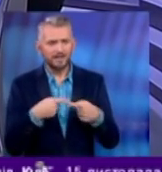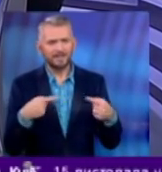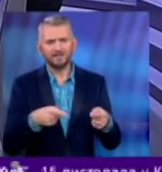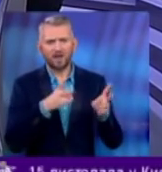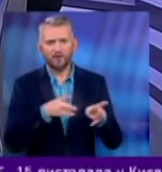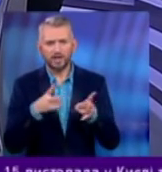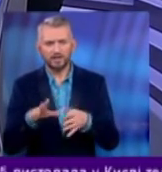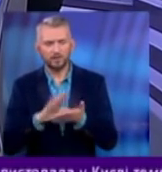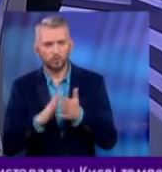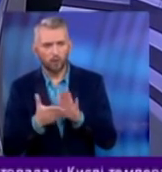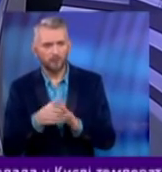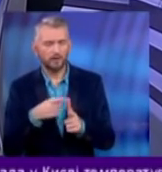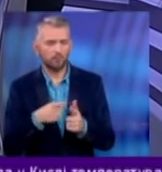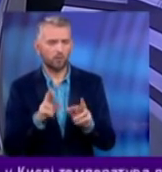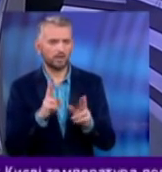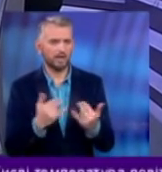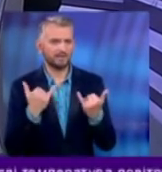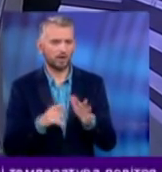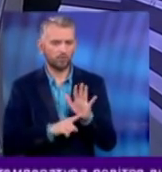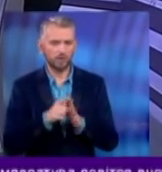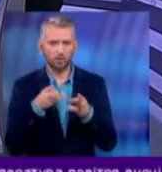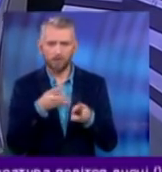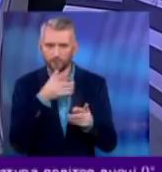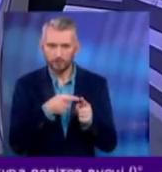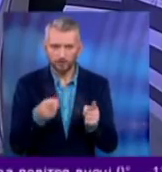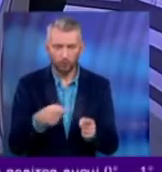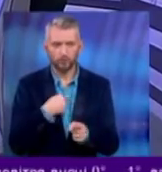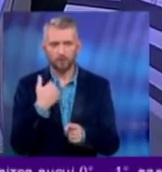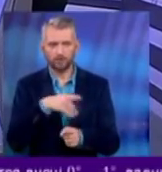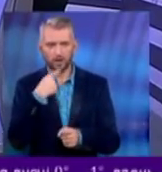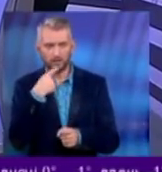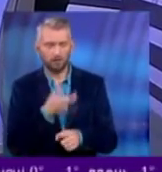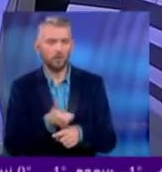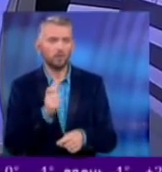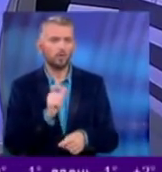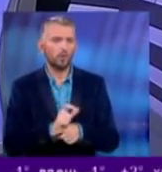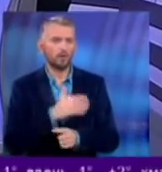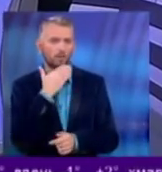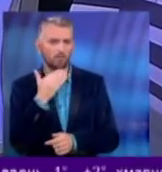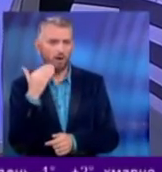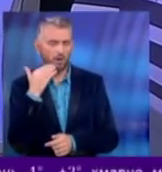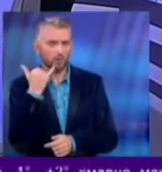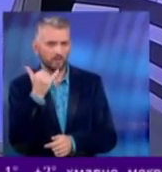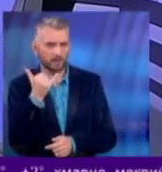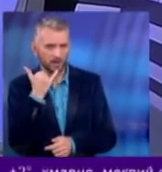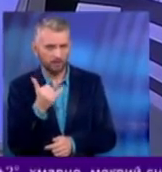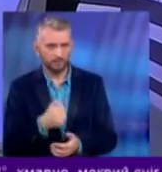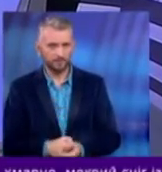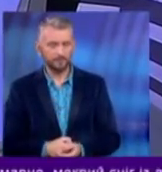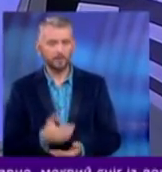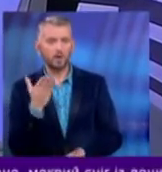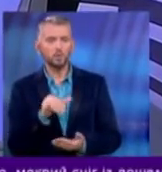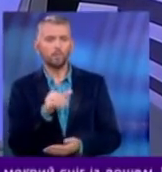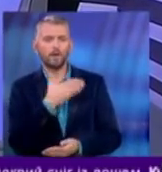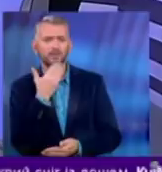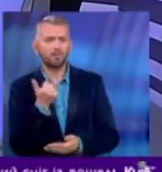аварійних ситуацій, або от як зараз початок опалювального сезону, я вже казав, досить велика кількість дзвінків. І якщо у вас